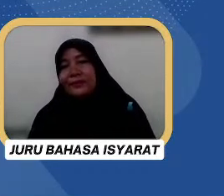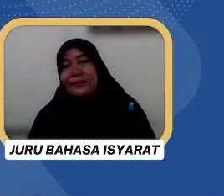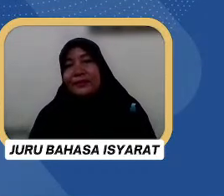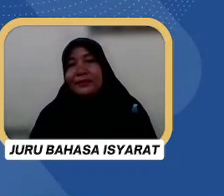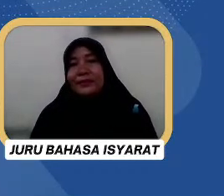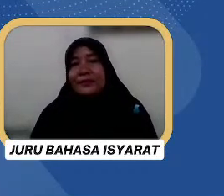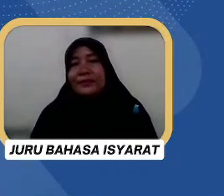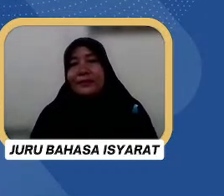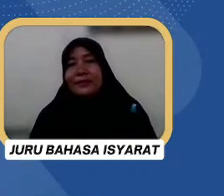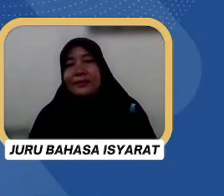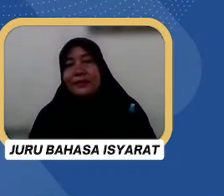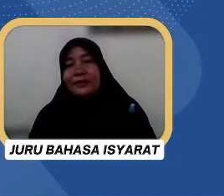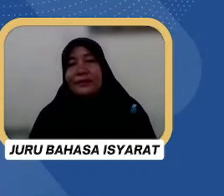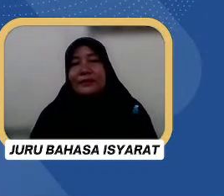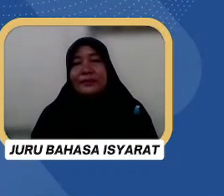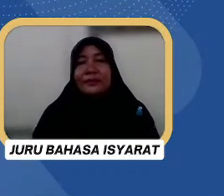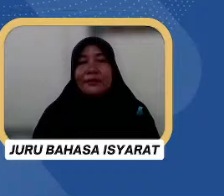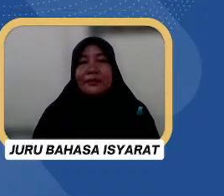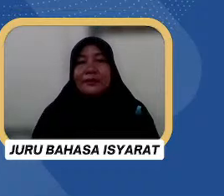Halo, Kak Uci.